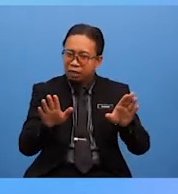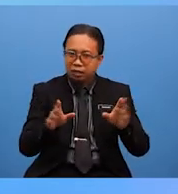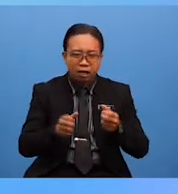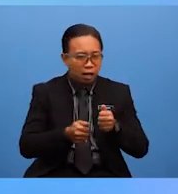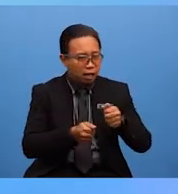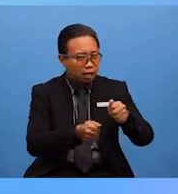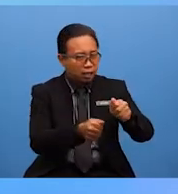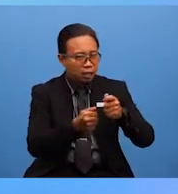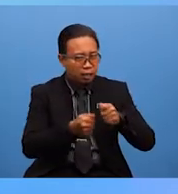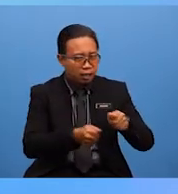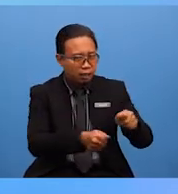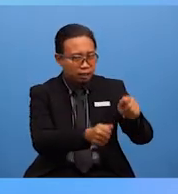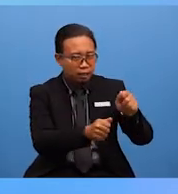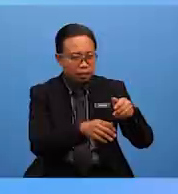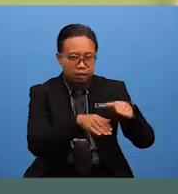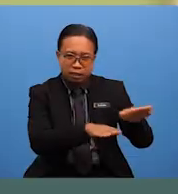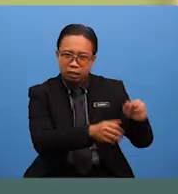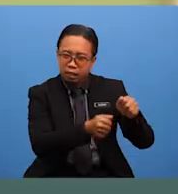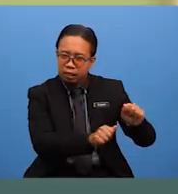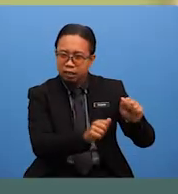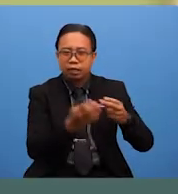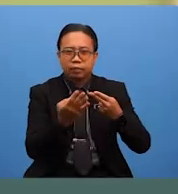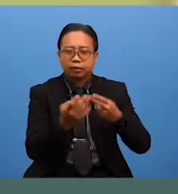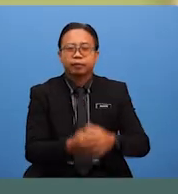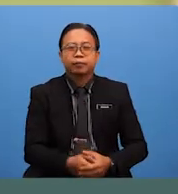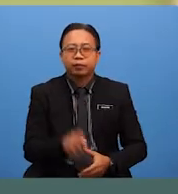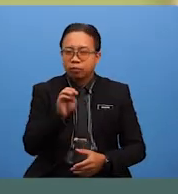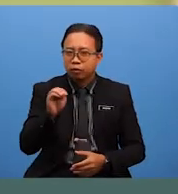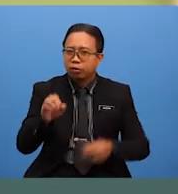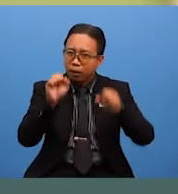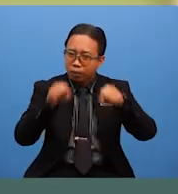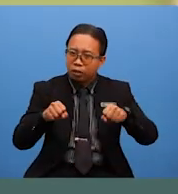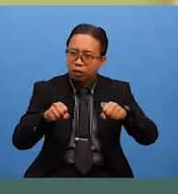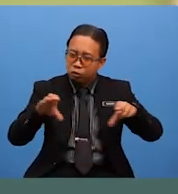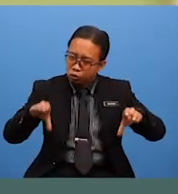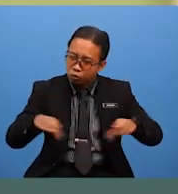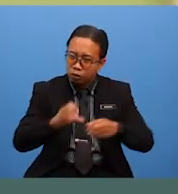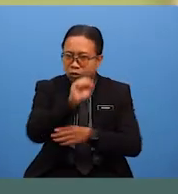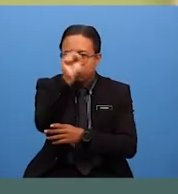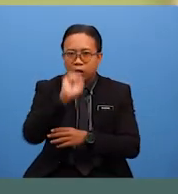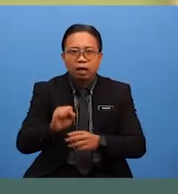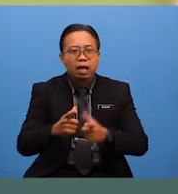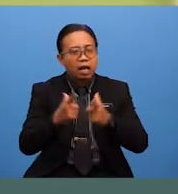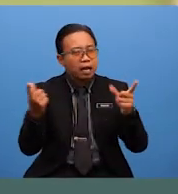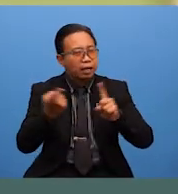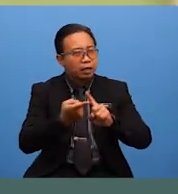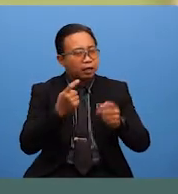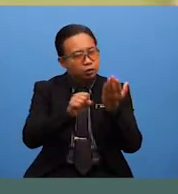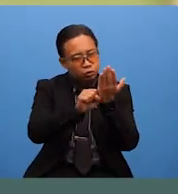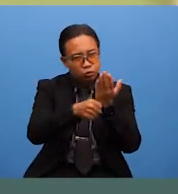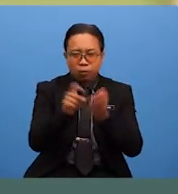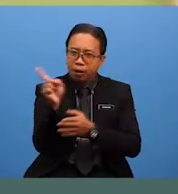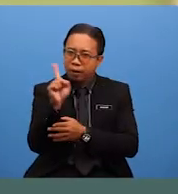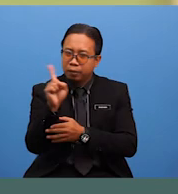pengadilan Habel murid-murid boleh mencoba berbagai soal dan lain dari pelbagai sumber